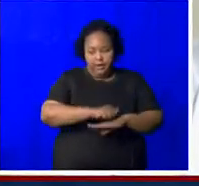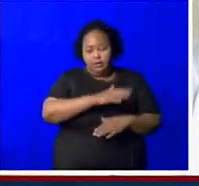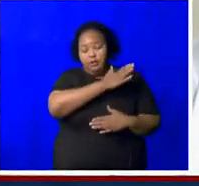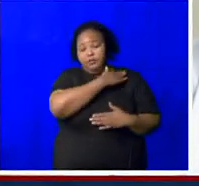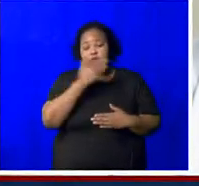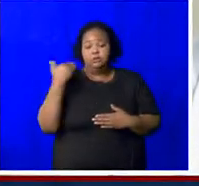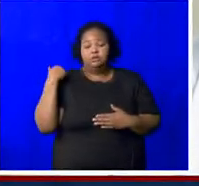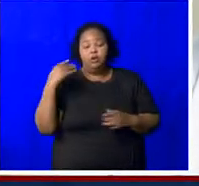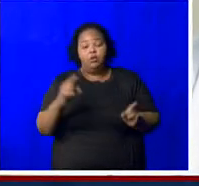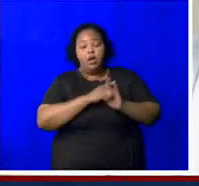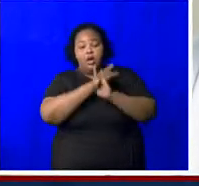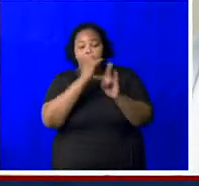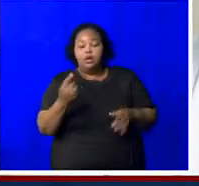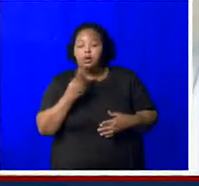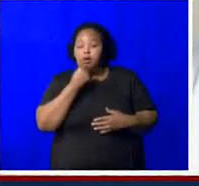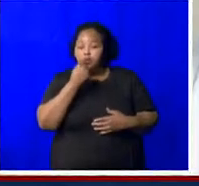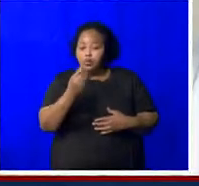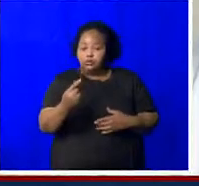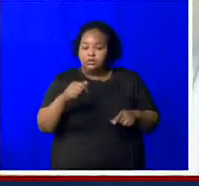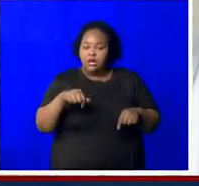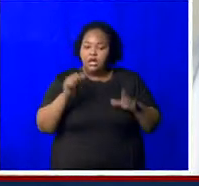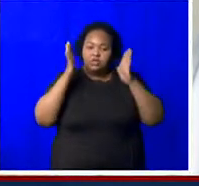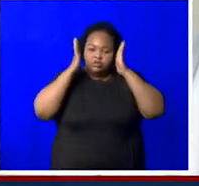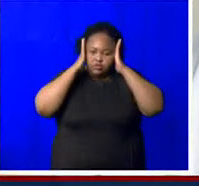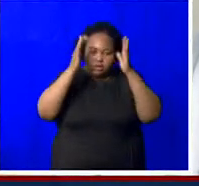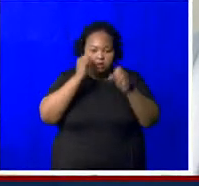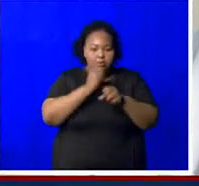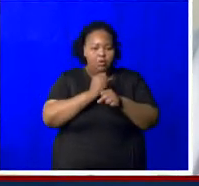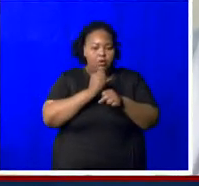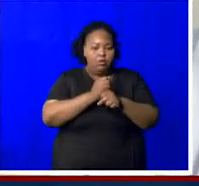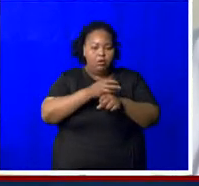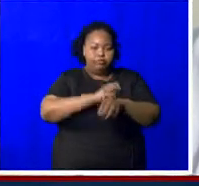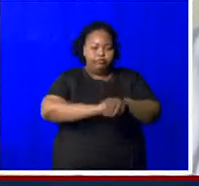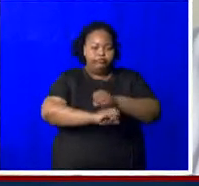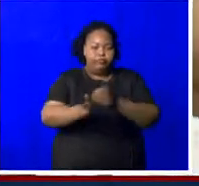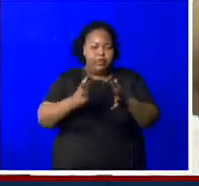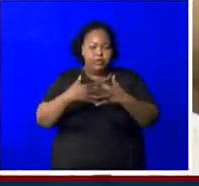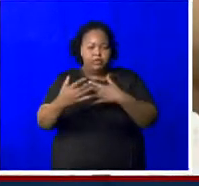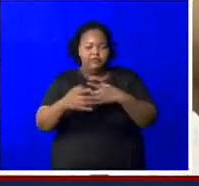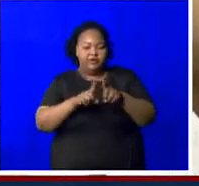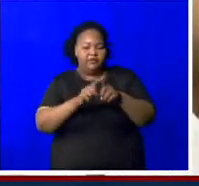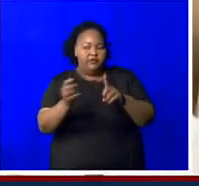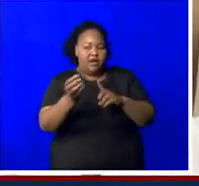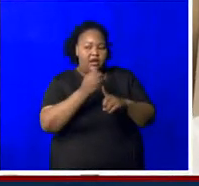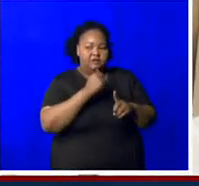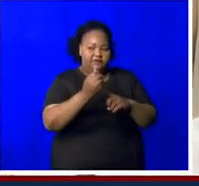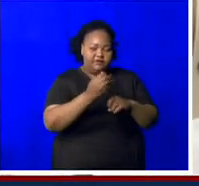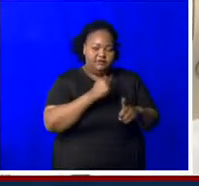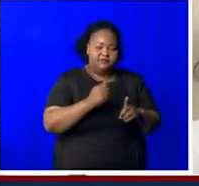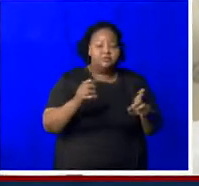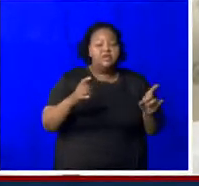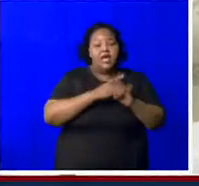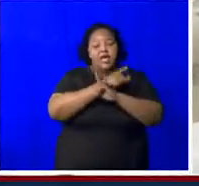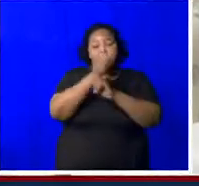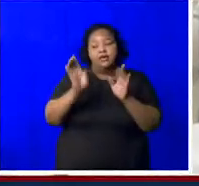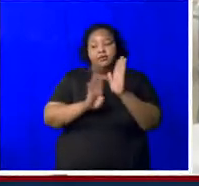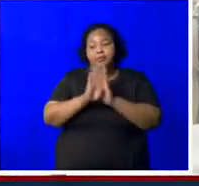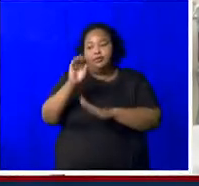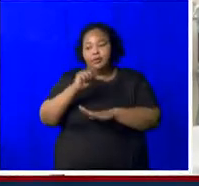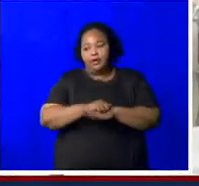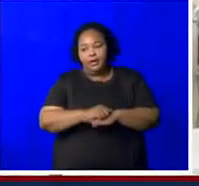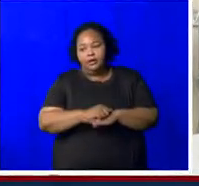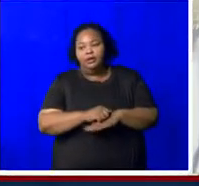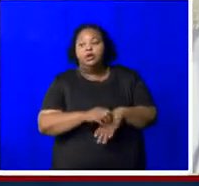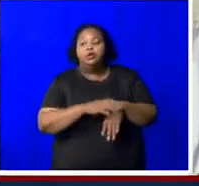Imvuna yelitiko letempilo ithi leSwatini selende imetamo lebonakalako ekuthuthukiseni tempilo lokufaya ekhathi kufundzisa